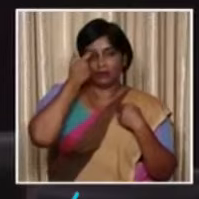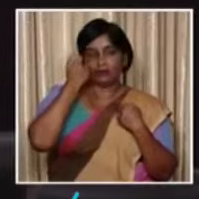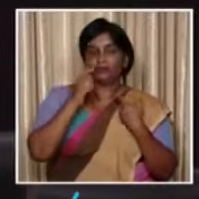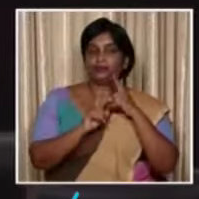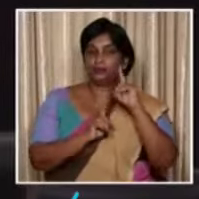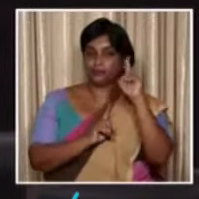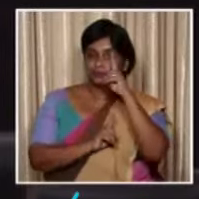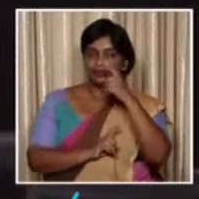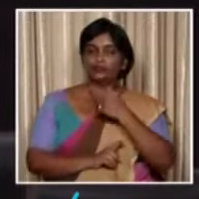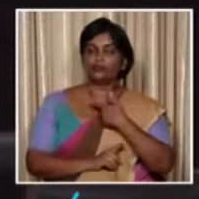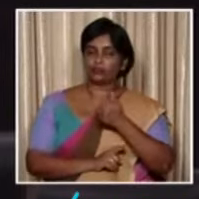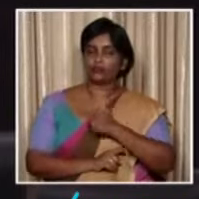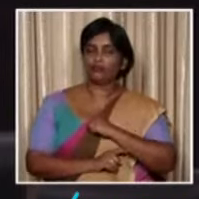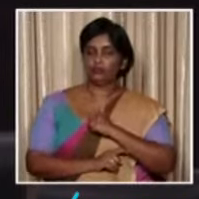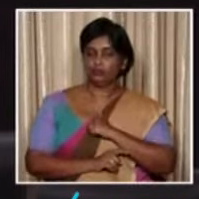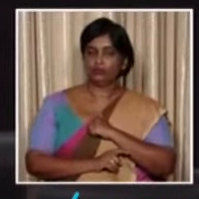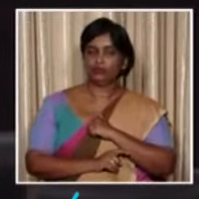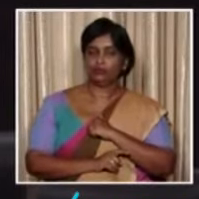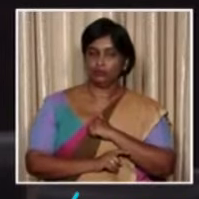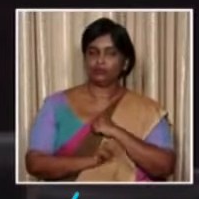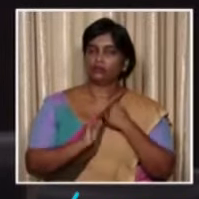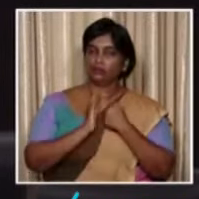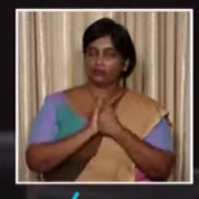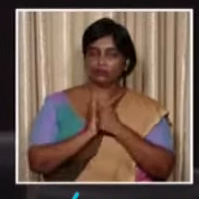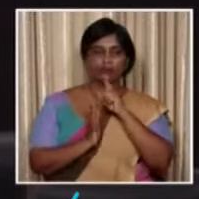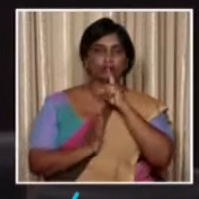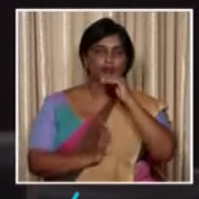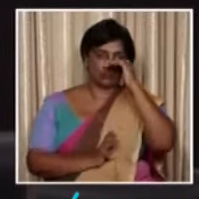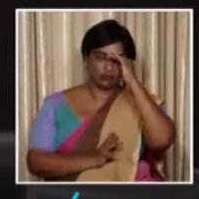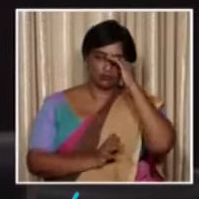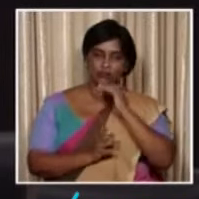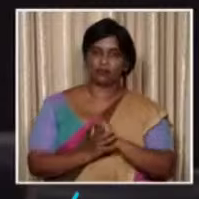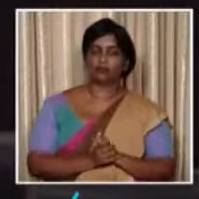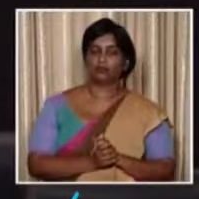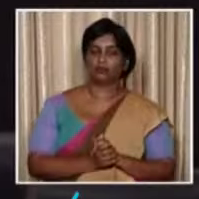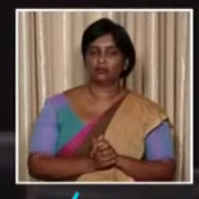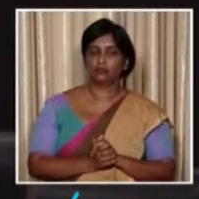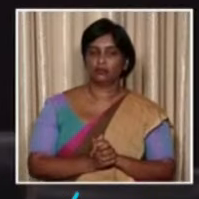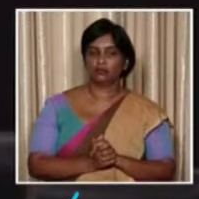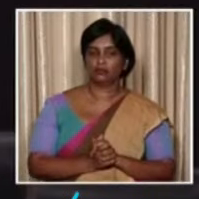मुलिम मम कमती गरु कथानायक तुमनी